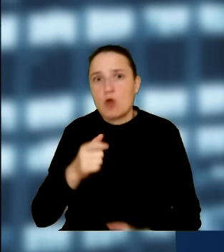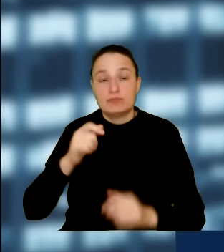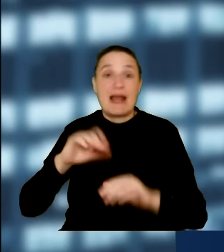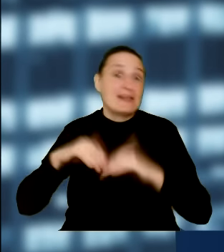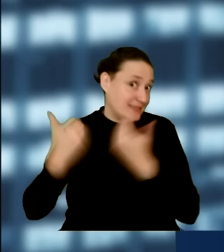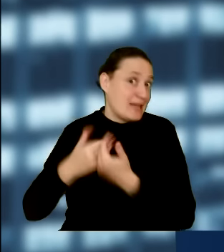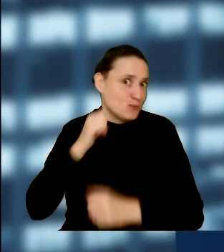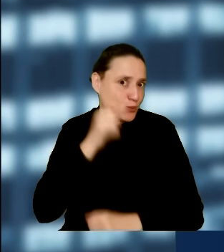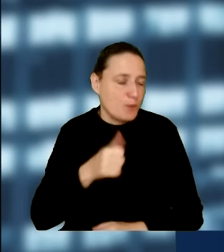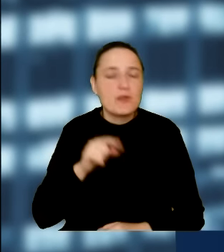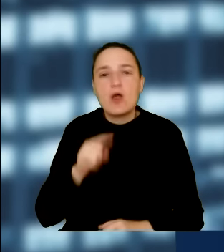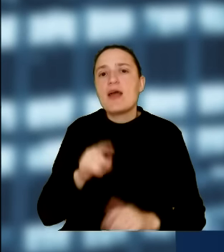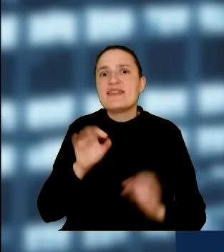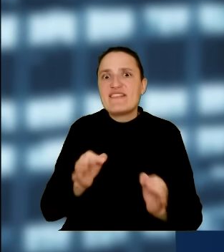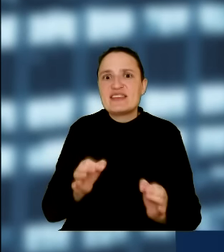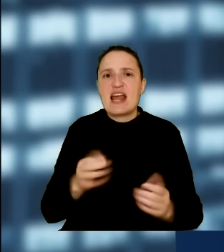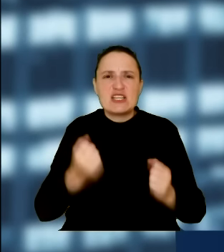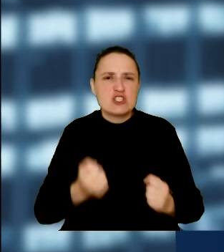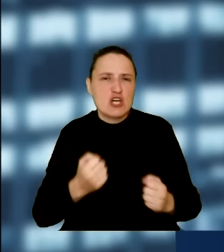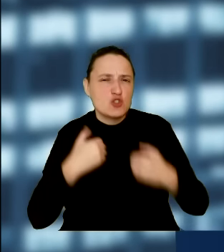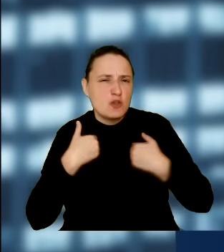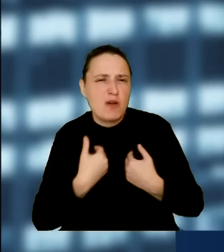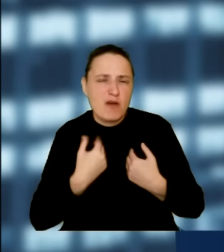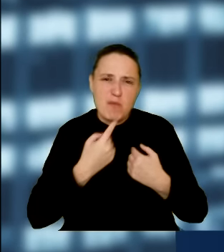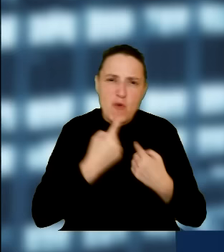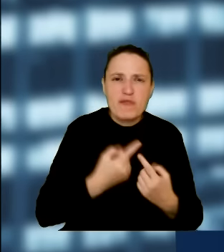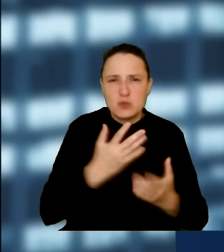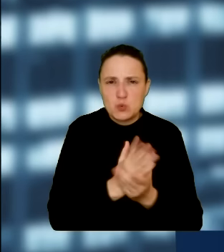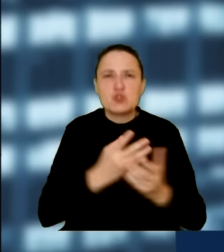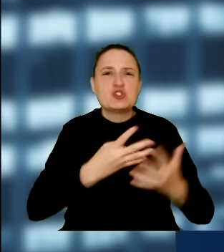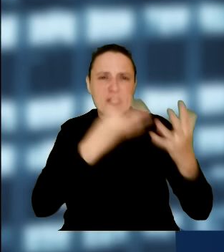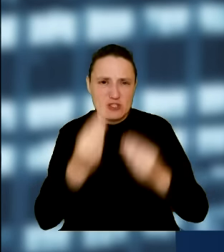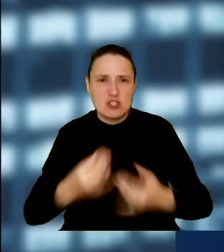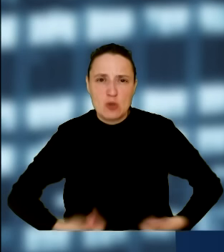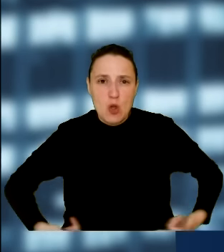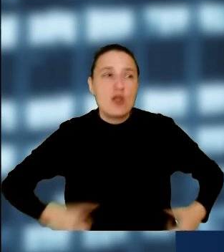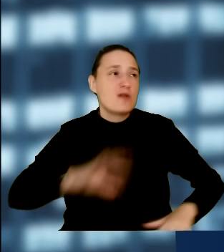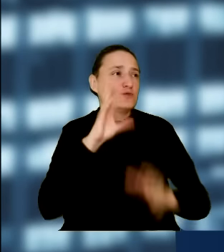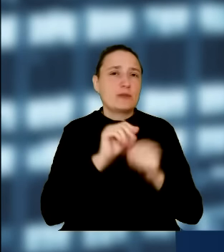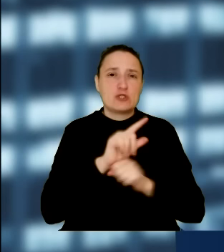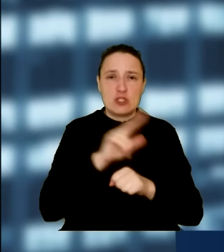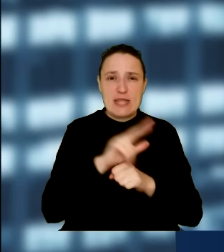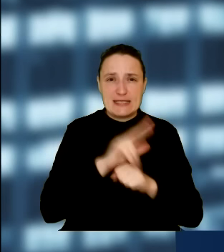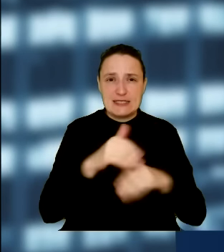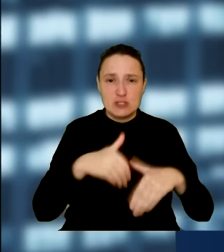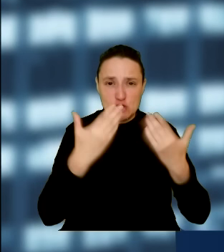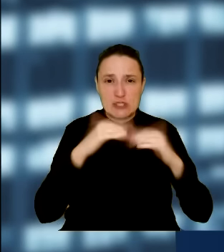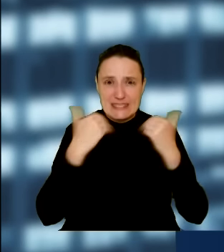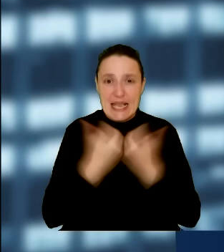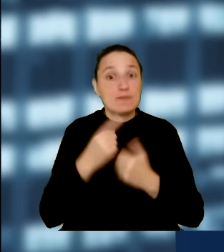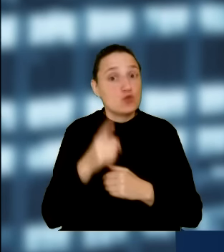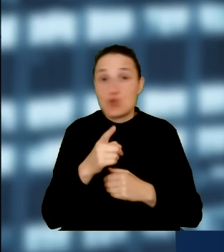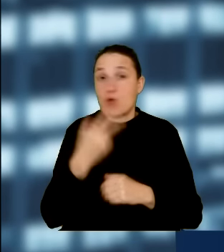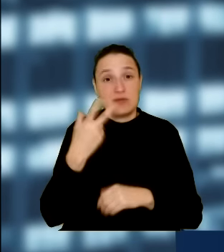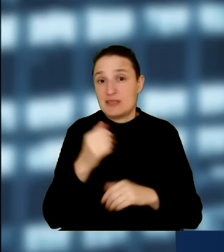Nawet teraz nam się ciężko mówi, bo jesteśmy 9. dzień na głodówce, a 13. dzień w Sejmie, apeluję do pana premiera, to nie są